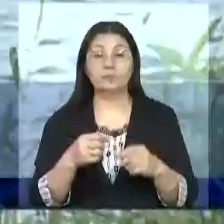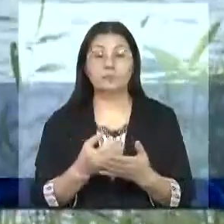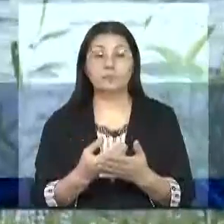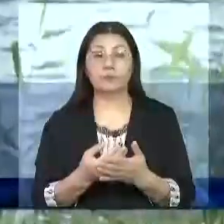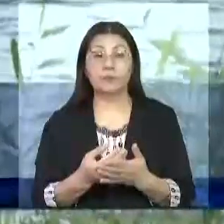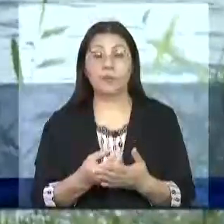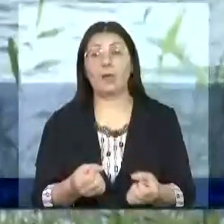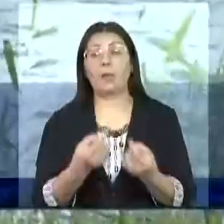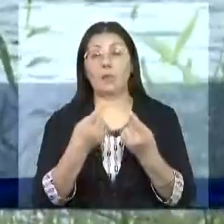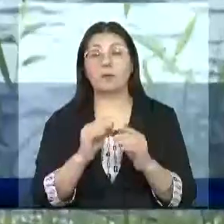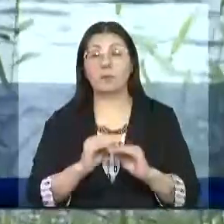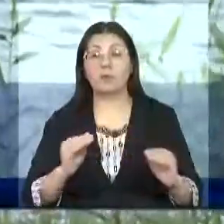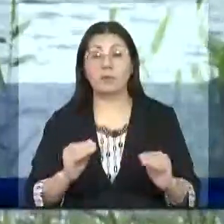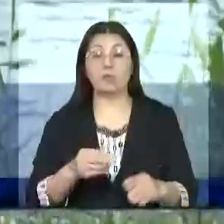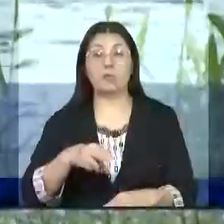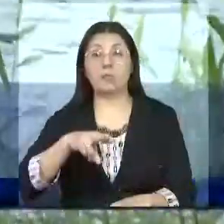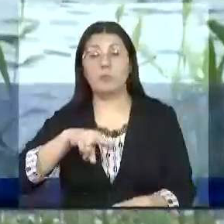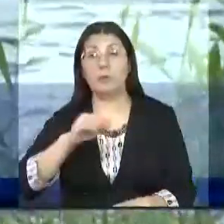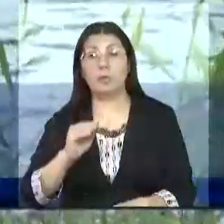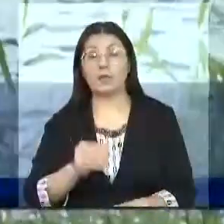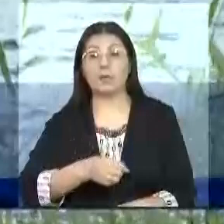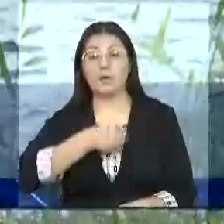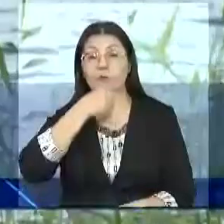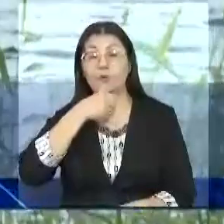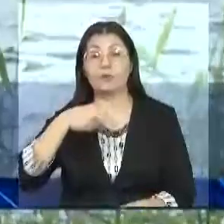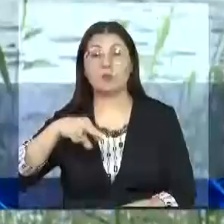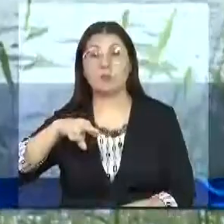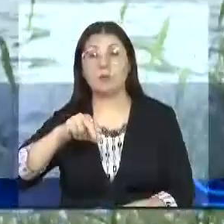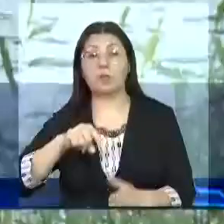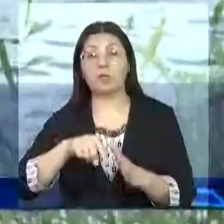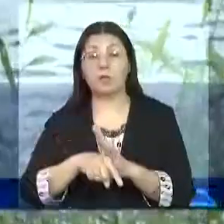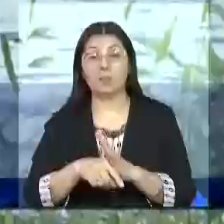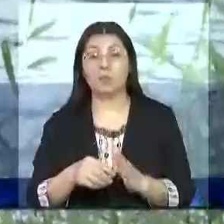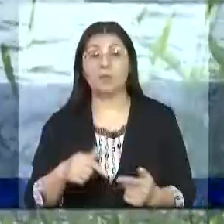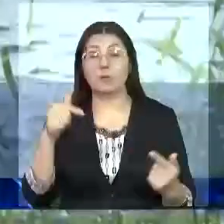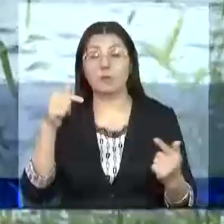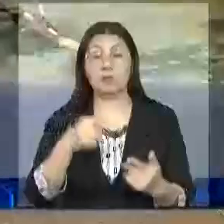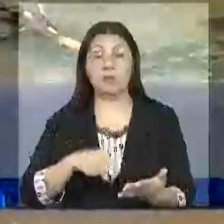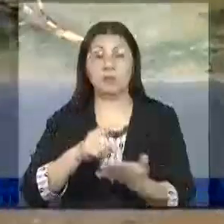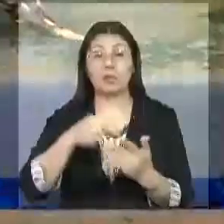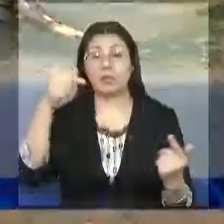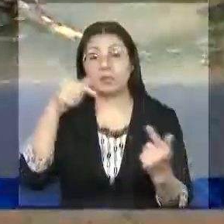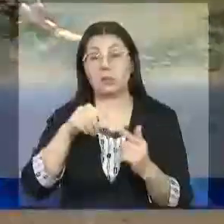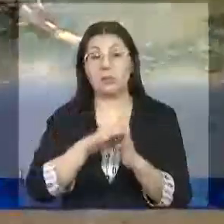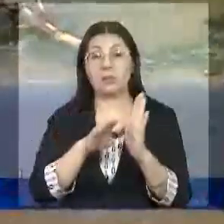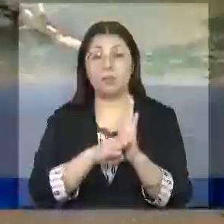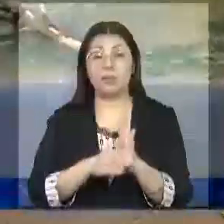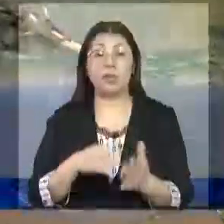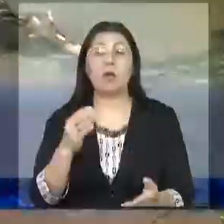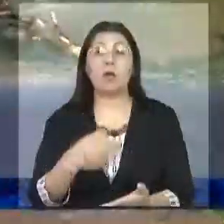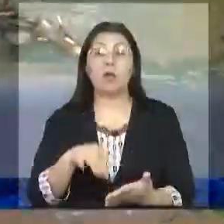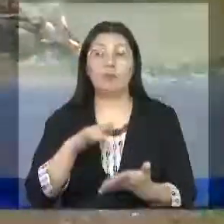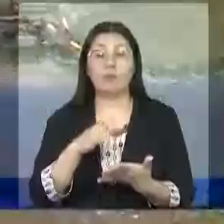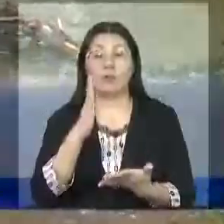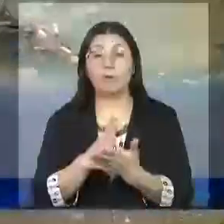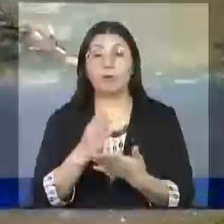То есть мы определяем детские пляжи, взрослые пляжи. Глубина должна соответствовать. Норма. В городе действует 20 пляжей.